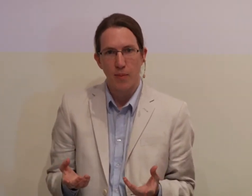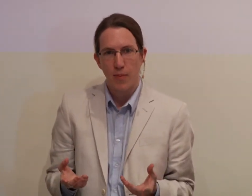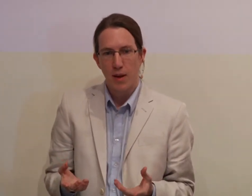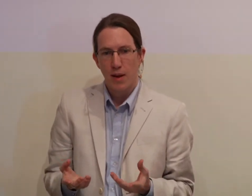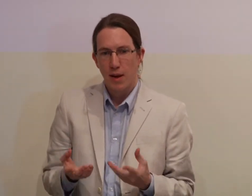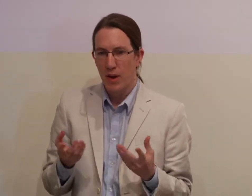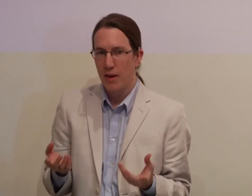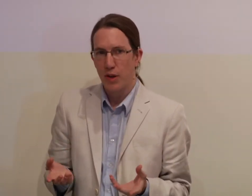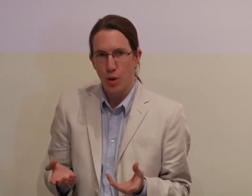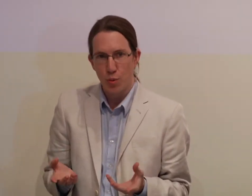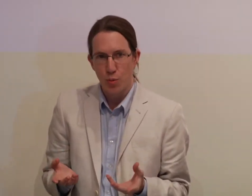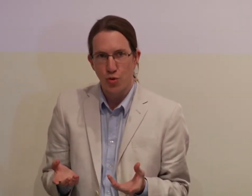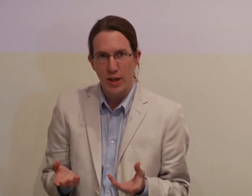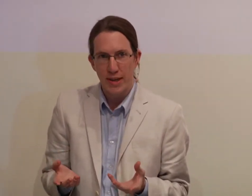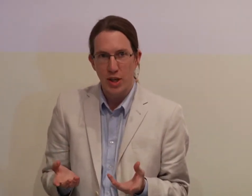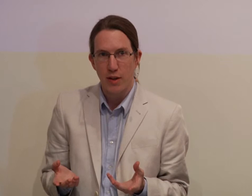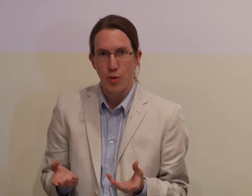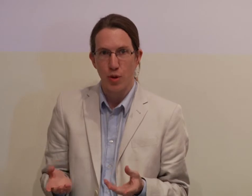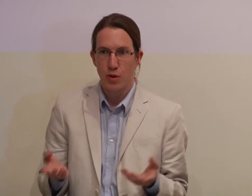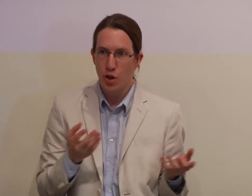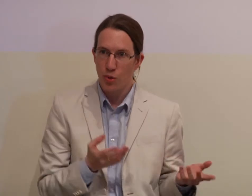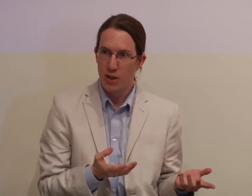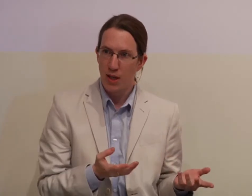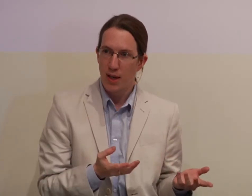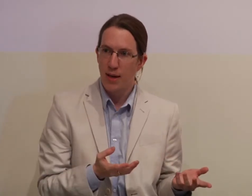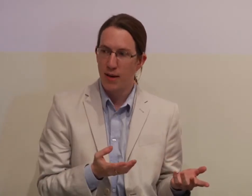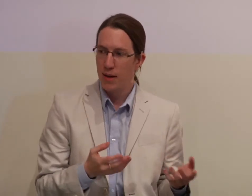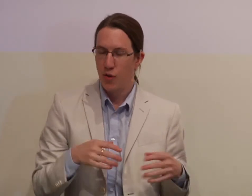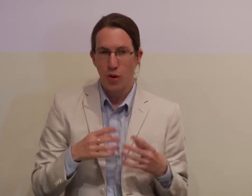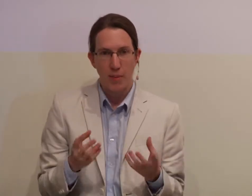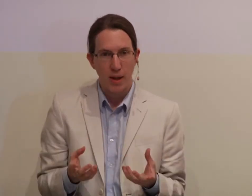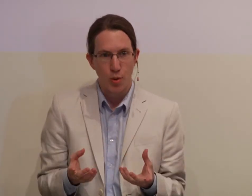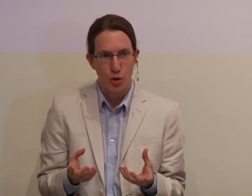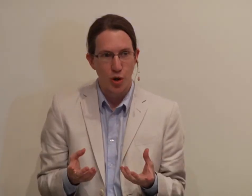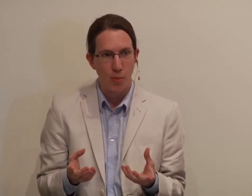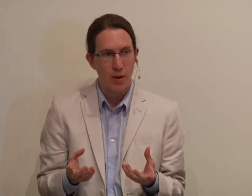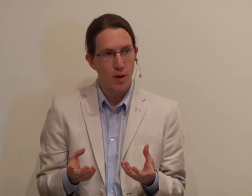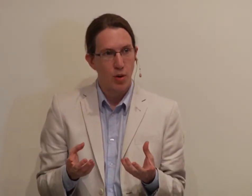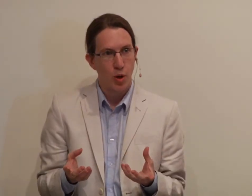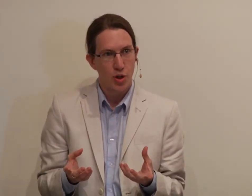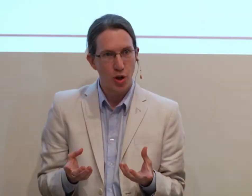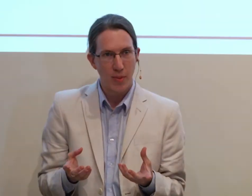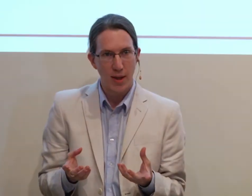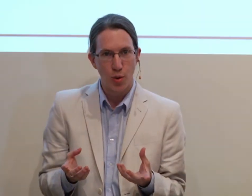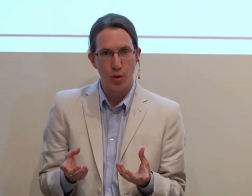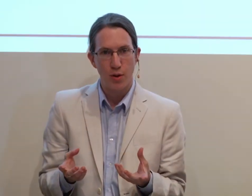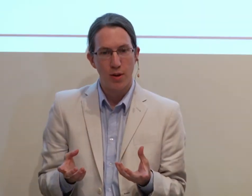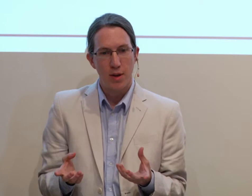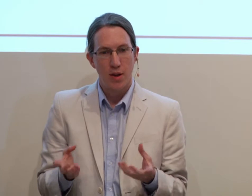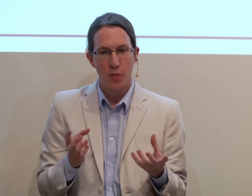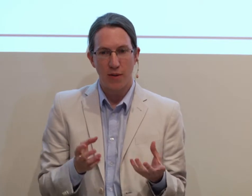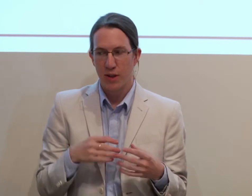kulturframträdanden. Med en definition som då skiljer sig ifrån studiecirklar som är människor som några stycken